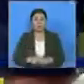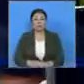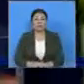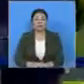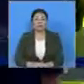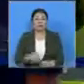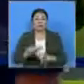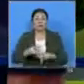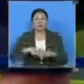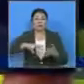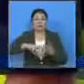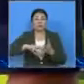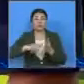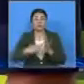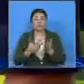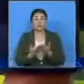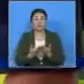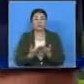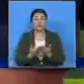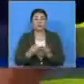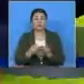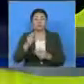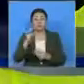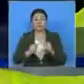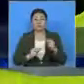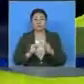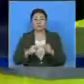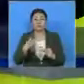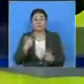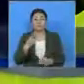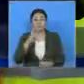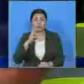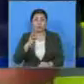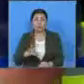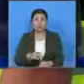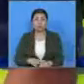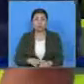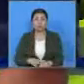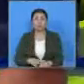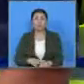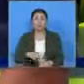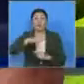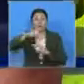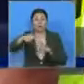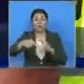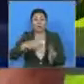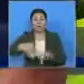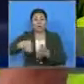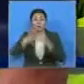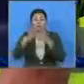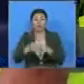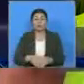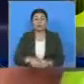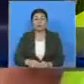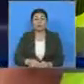Иә. Қазір енді қазіргі салып жатқан 3-ші километр салып жатыр. 3-ші километр. Мына северный обход, бізде северный обход тіреліп,